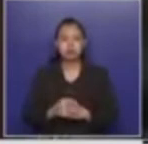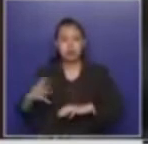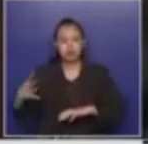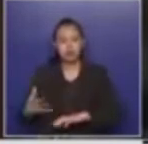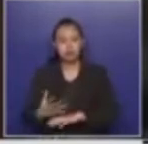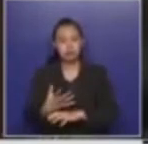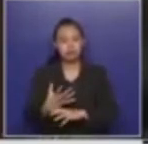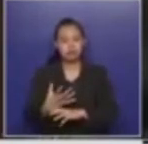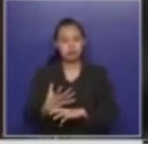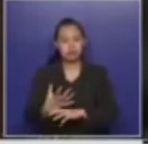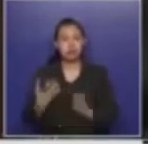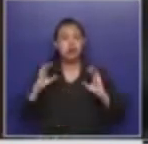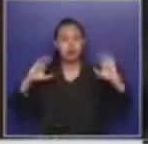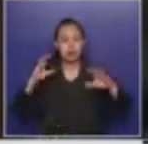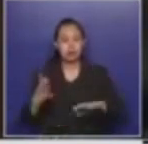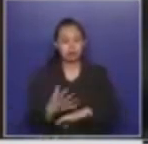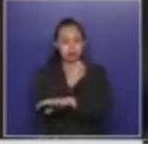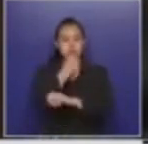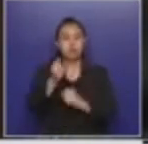ถ้าผ่อนได้เป็นตั้งสบานมาจากการยึดอำนาจประหาร5